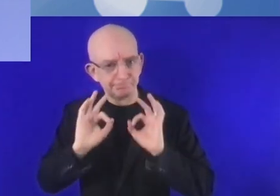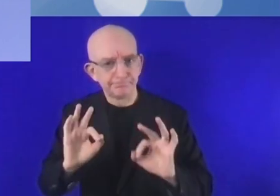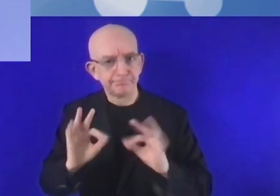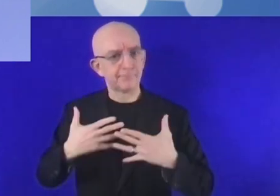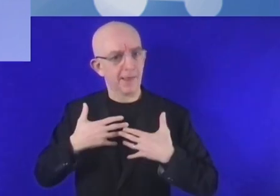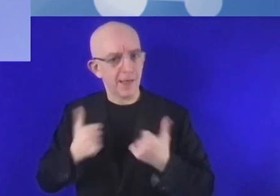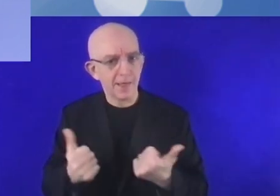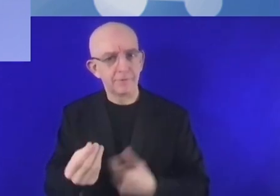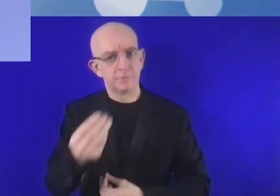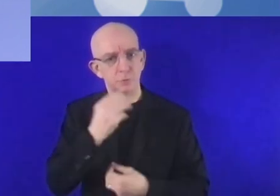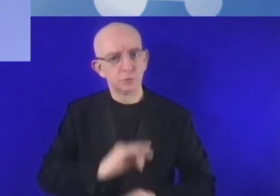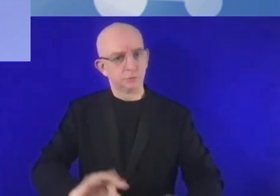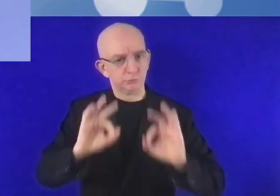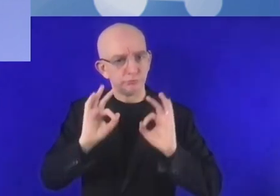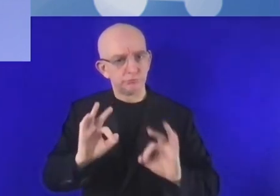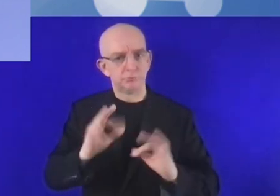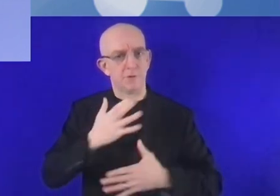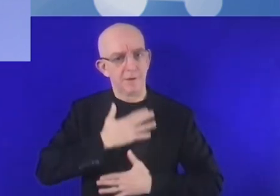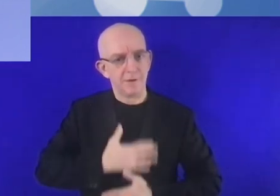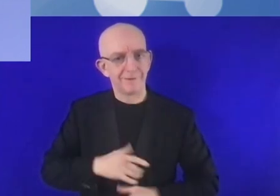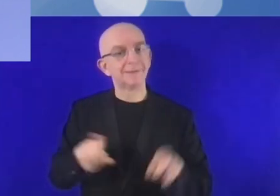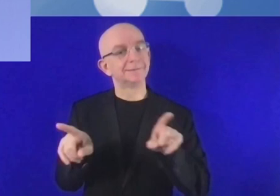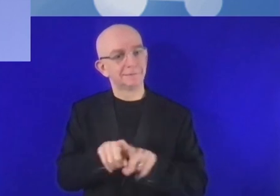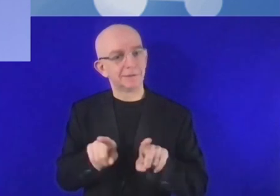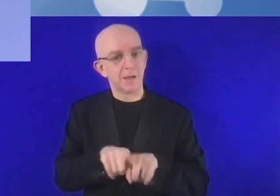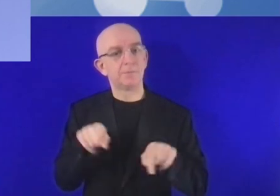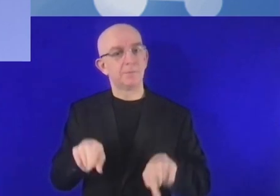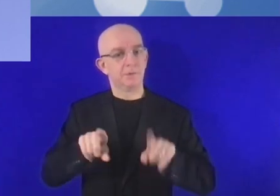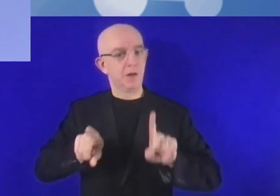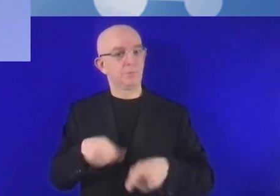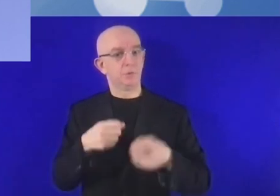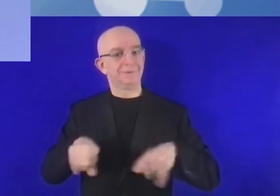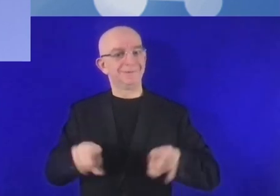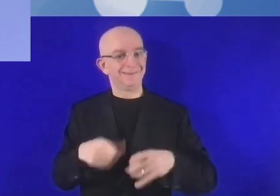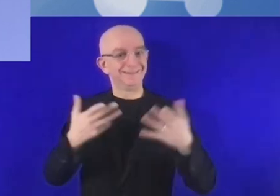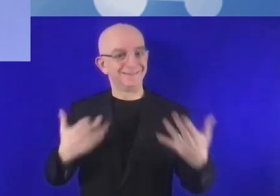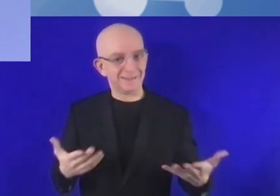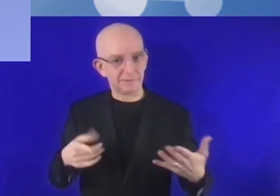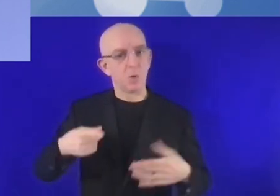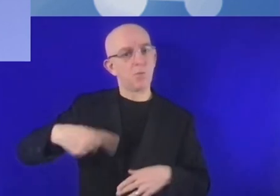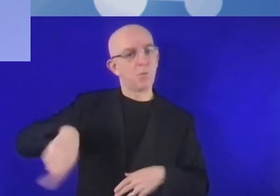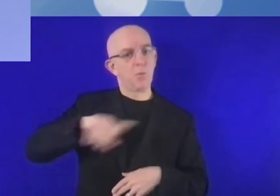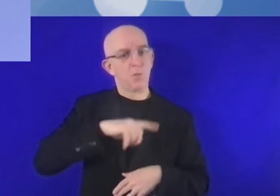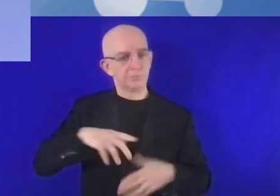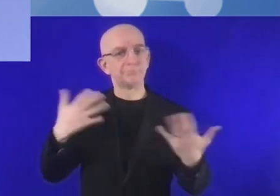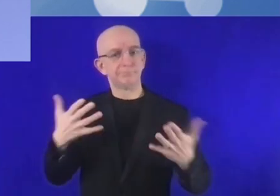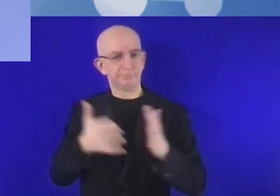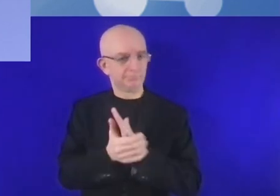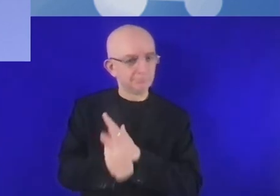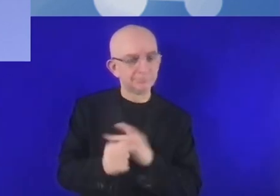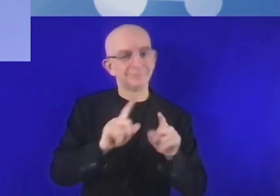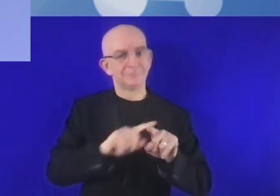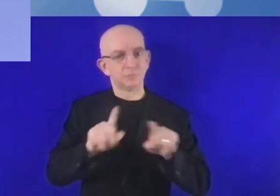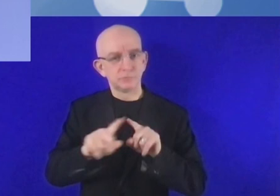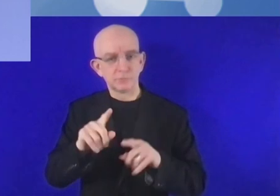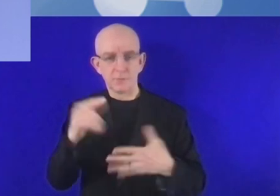pytanie, ponieważ nawet specjalistom trudno jest na nie odpowiedzieć, bo specjaliści nawet twierdzą, że tak naprawdę w muzyce jest mnóstwo